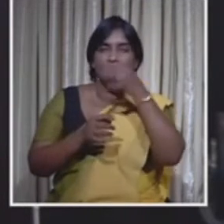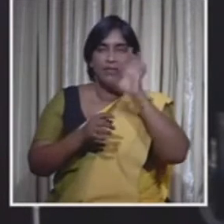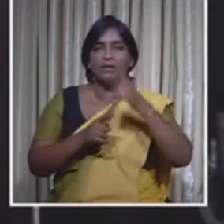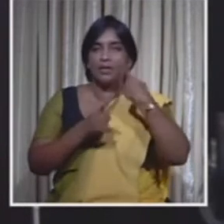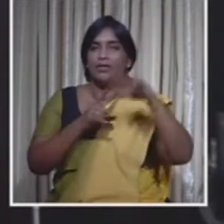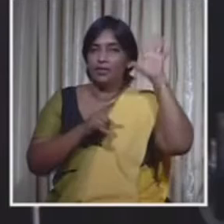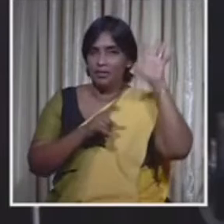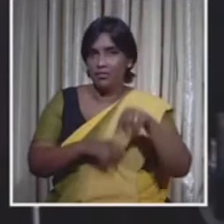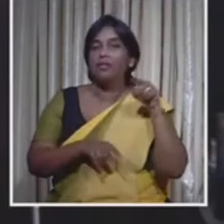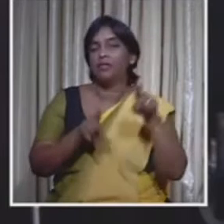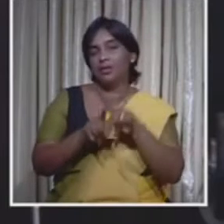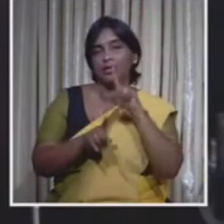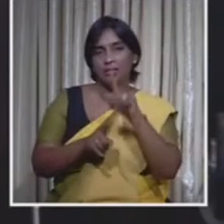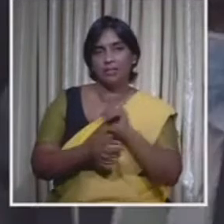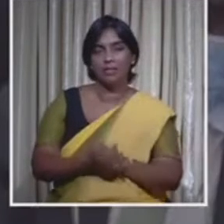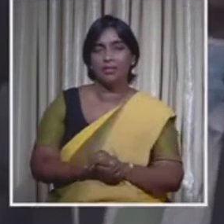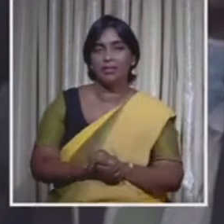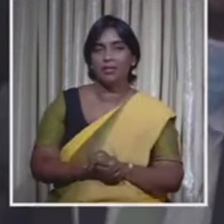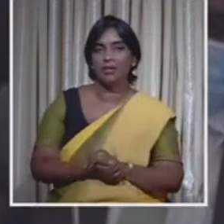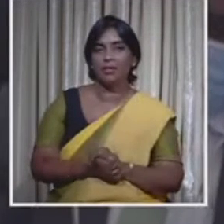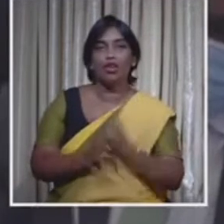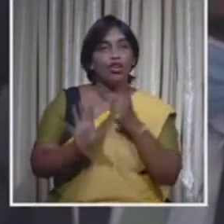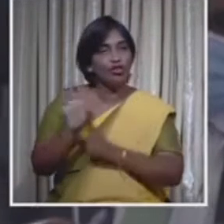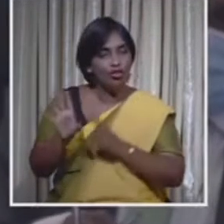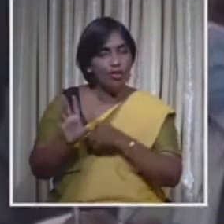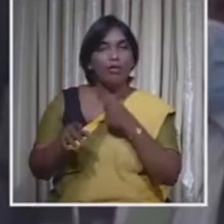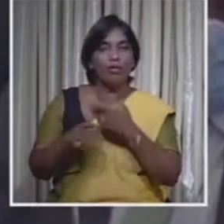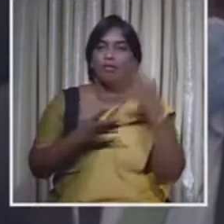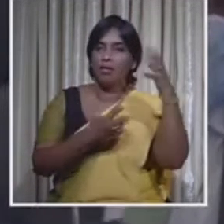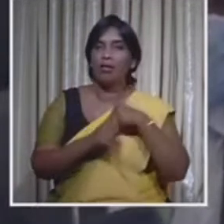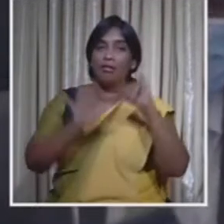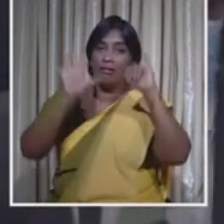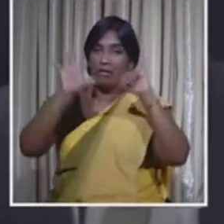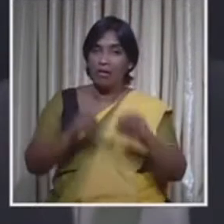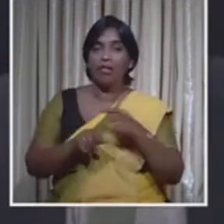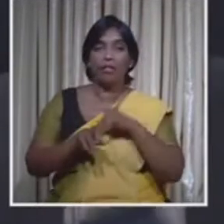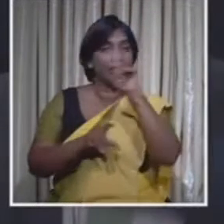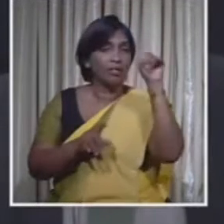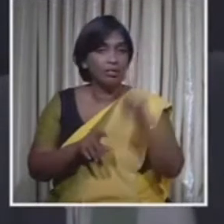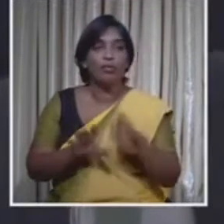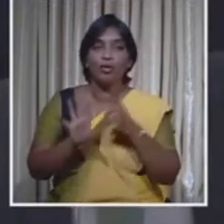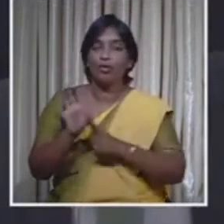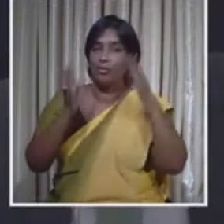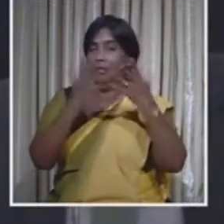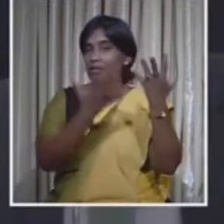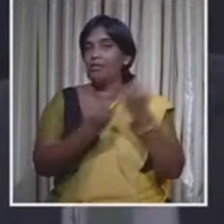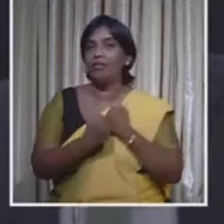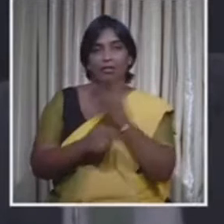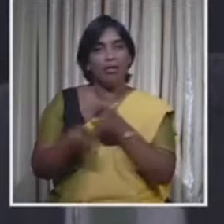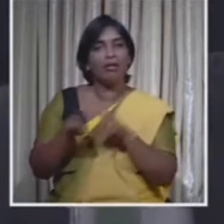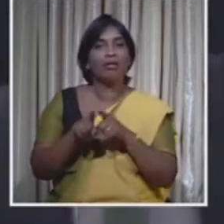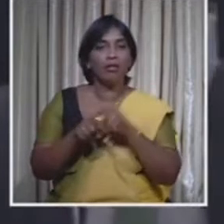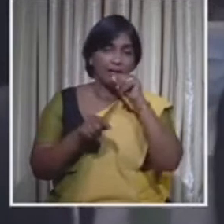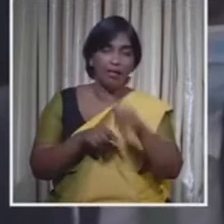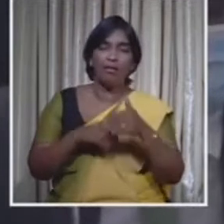කියලා මම කිව්වා. ඒක තමයි කිව්වේ. මේ යූරියා ගන්නත් දැන් වෙලා තියෙන්නේ 6000ට 10000ට යූරියා ටික ගන්න වෙලා තියෙන්නේ. ඒක තමයි